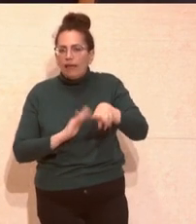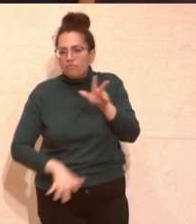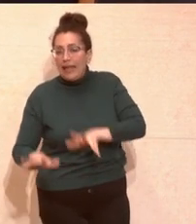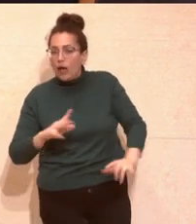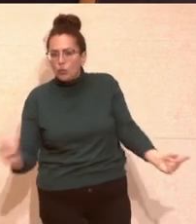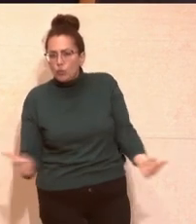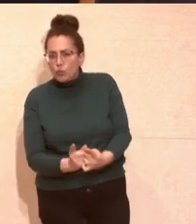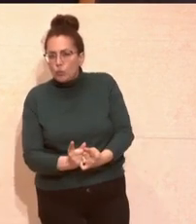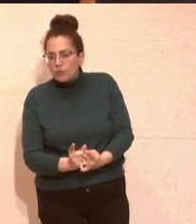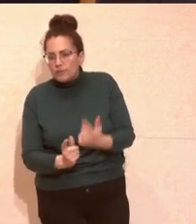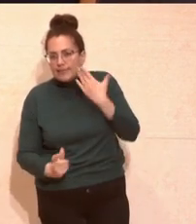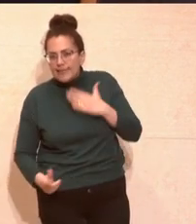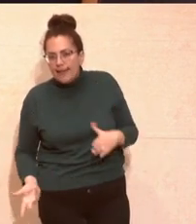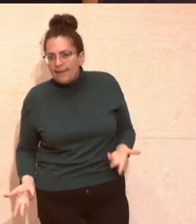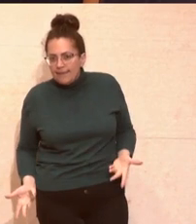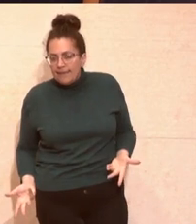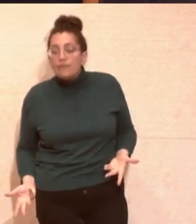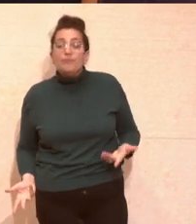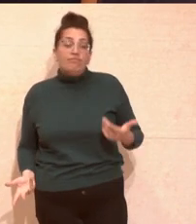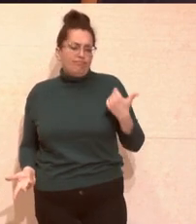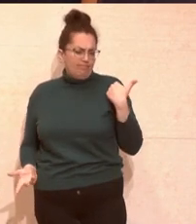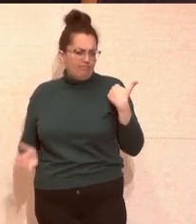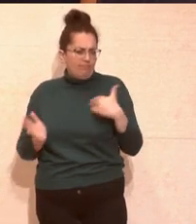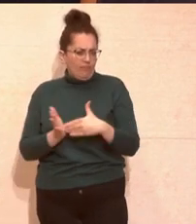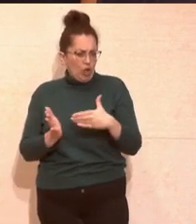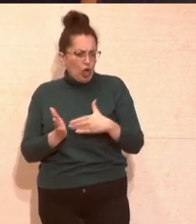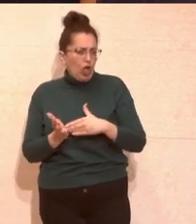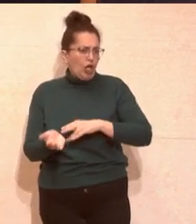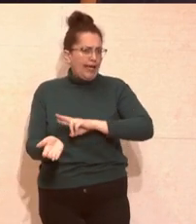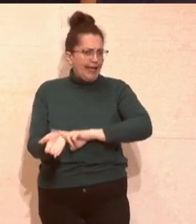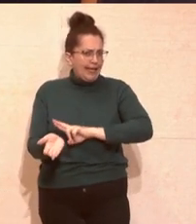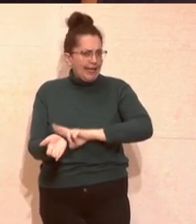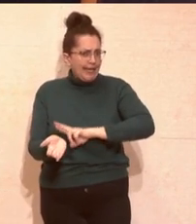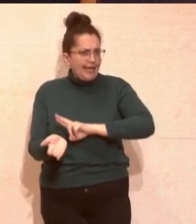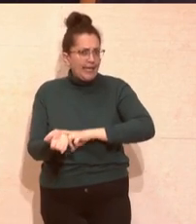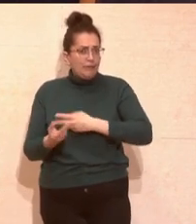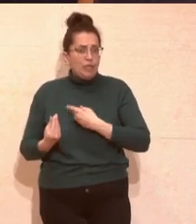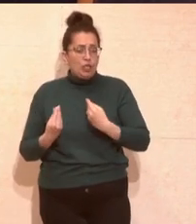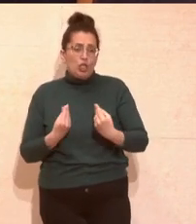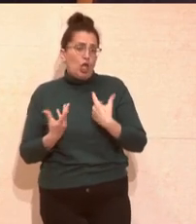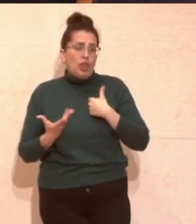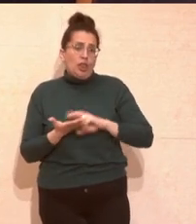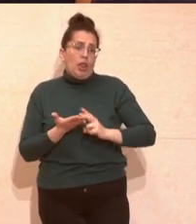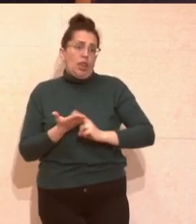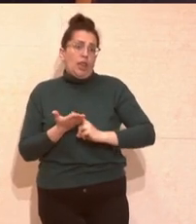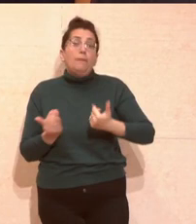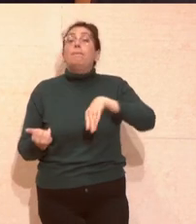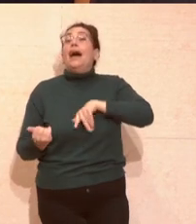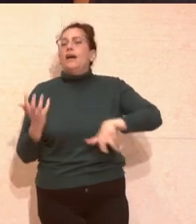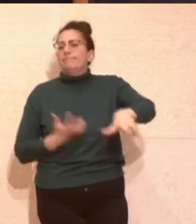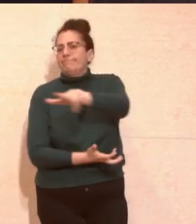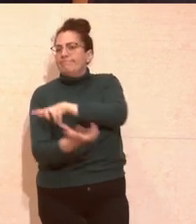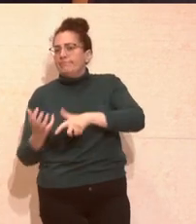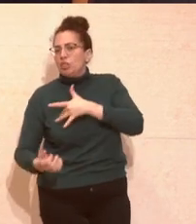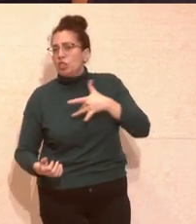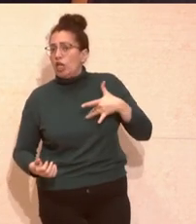Hein. Et puis, il y a eu cette période aussi de rythme très, très perturbé avec la crise sanitaire, où